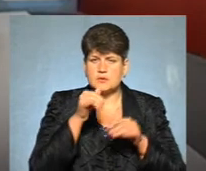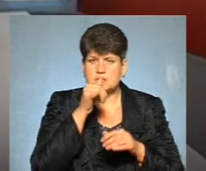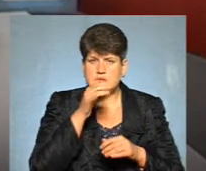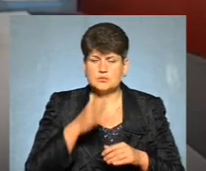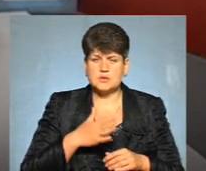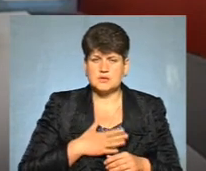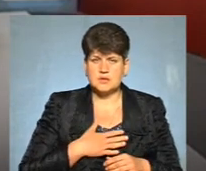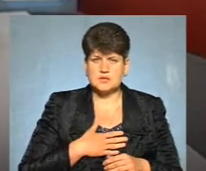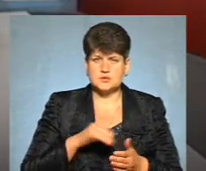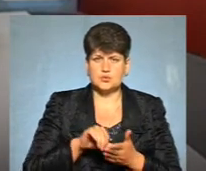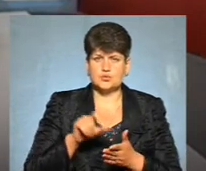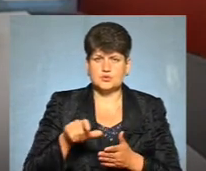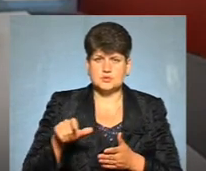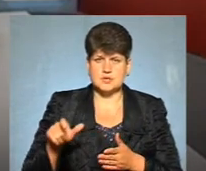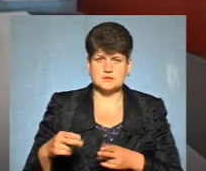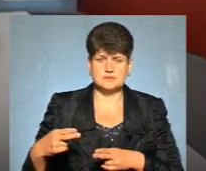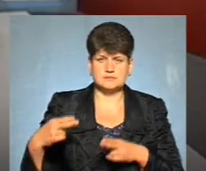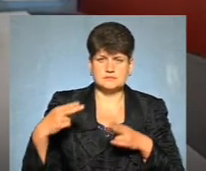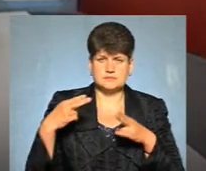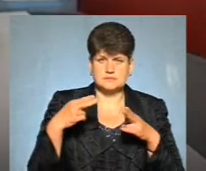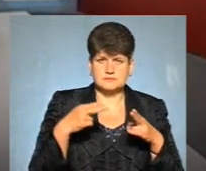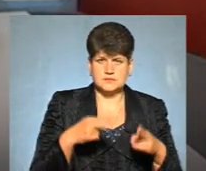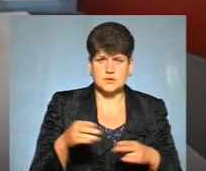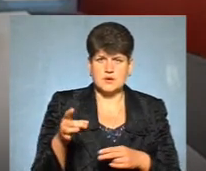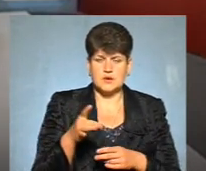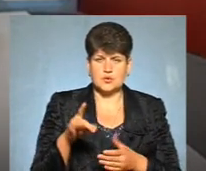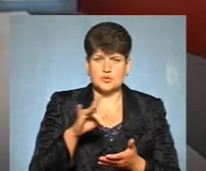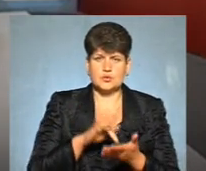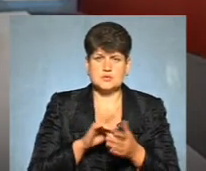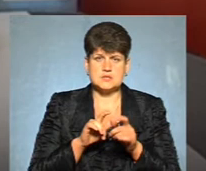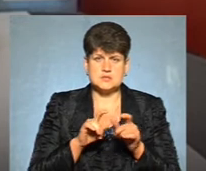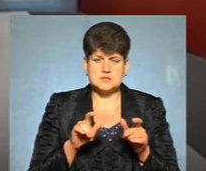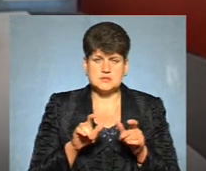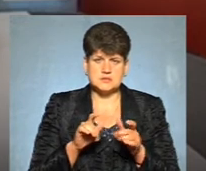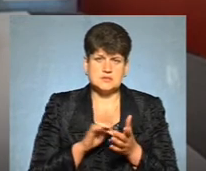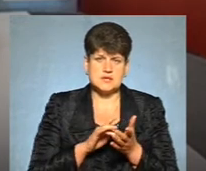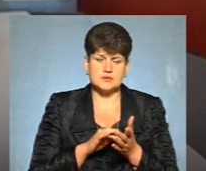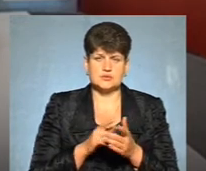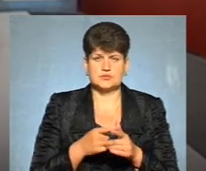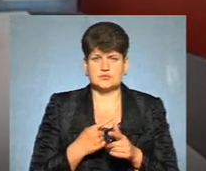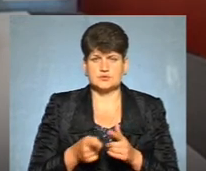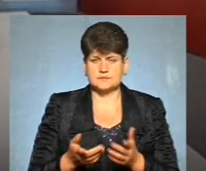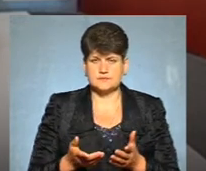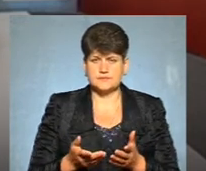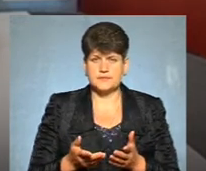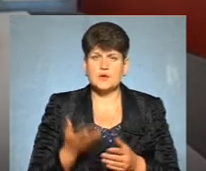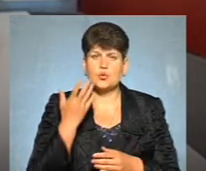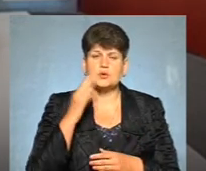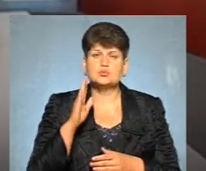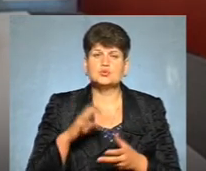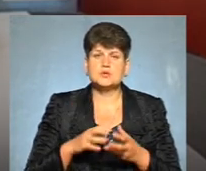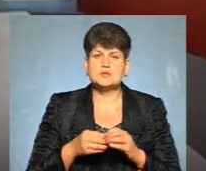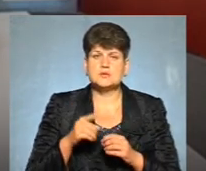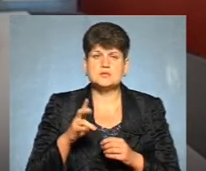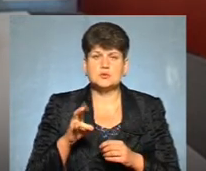наші учасники тестування добратися до районного центру чи до міста обласного значення. Коли будуть результати ЗНО